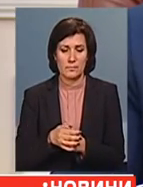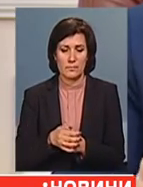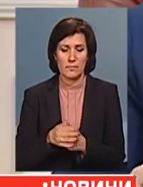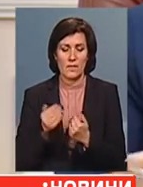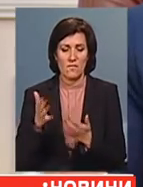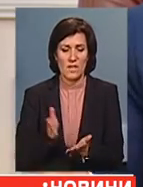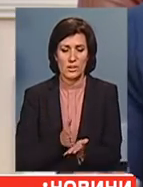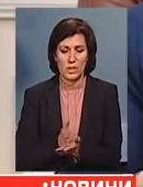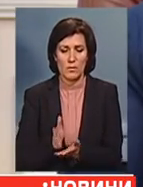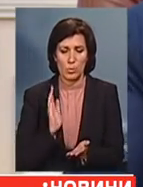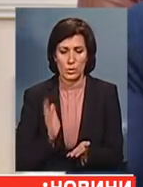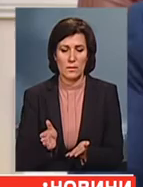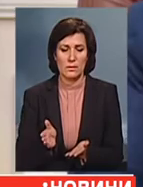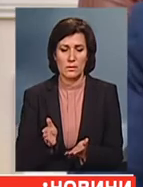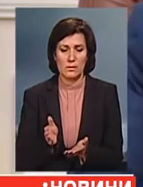то ваш шлях буде